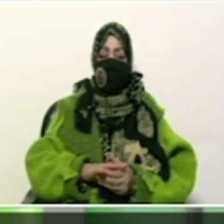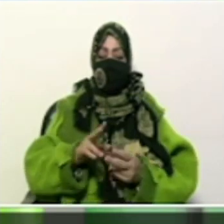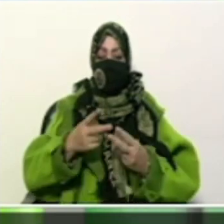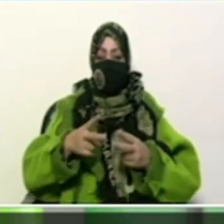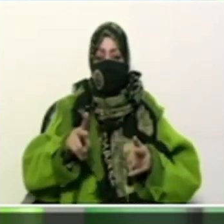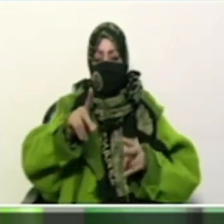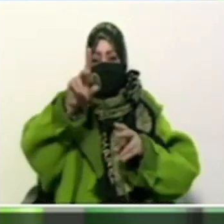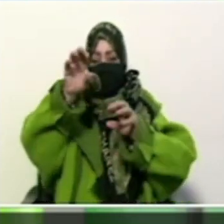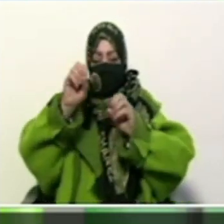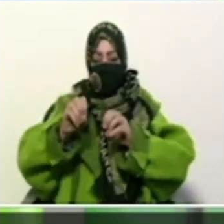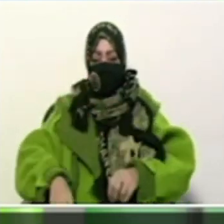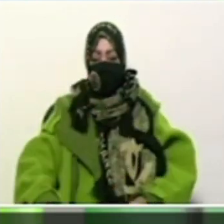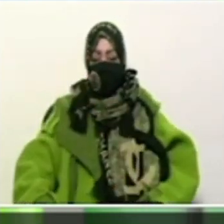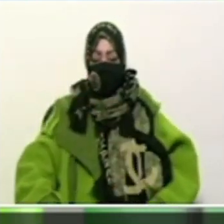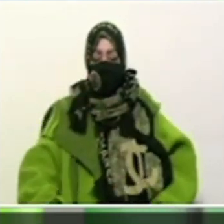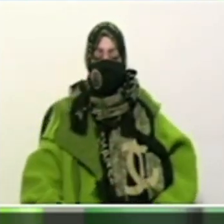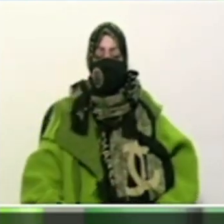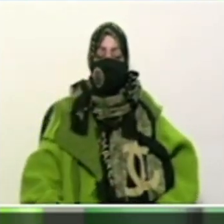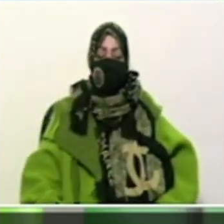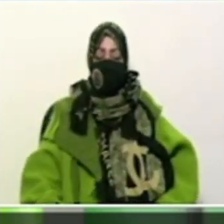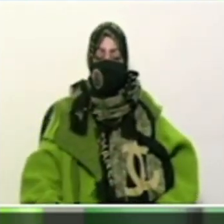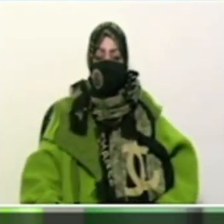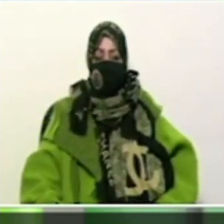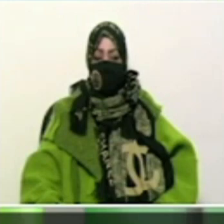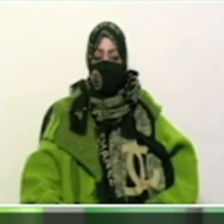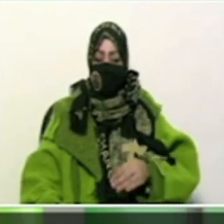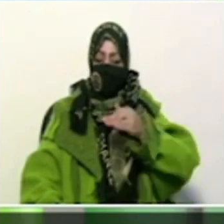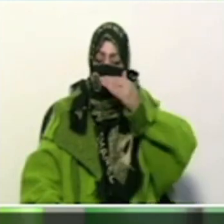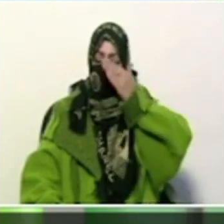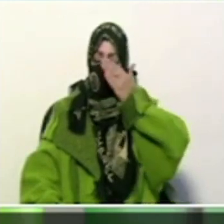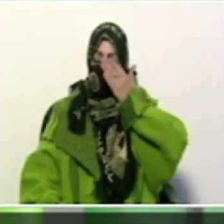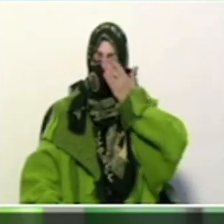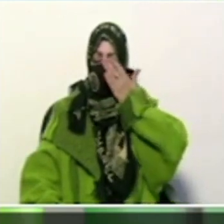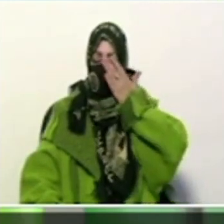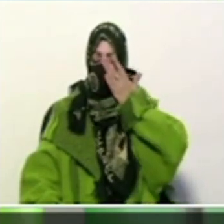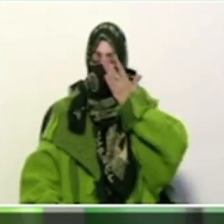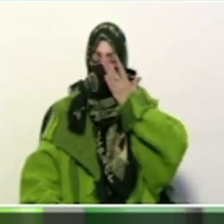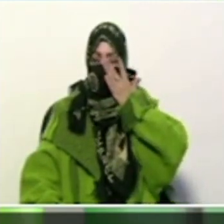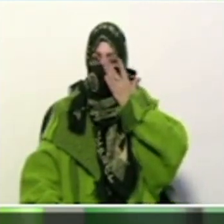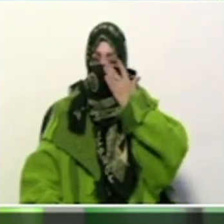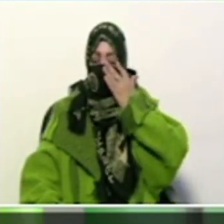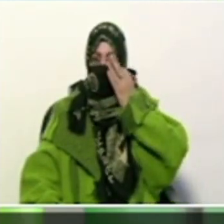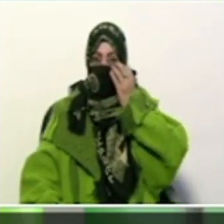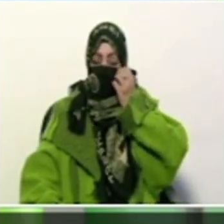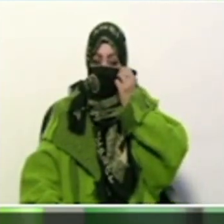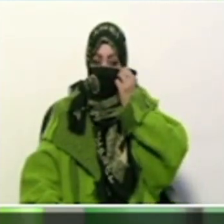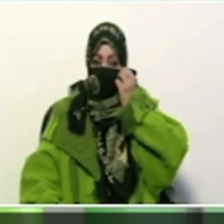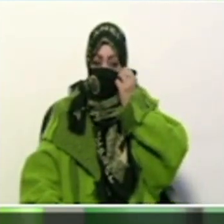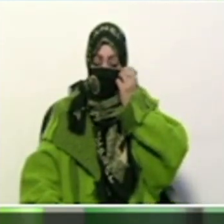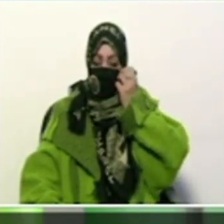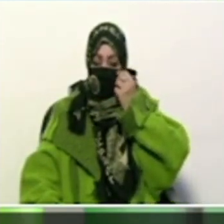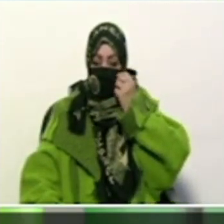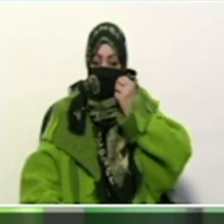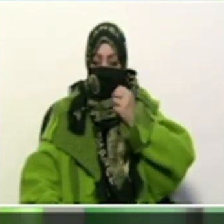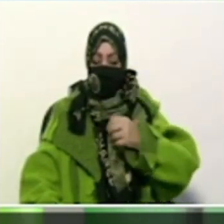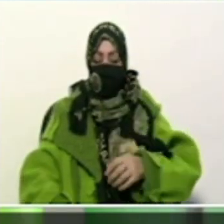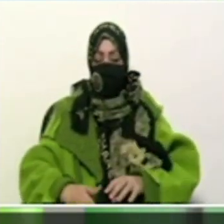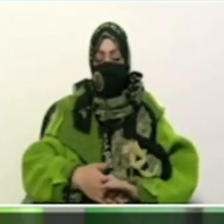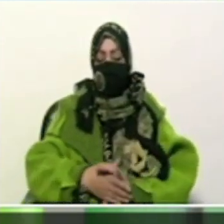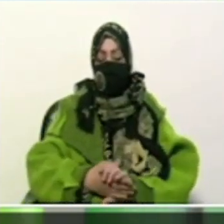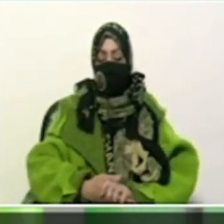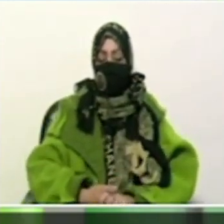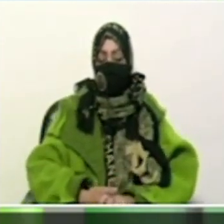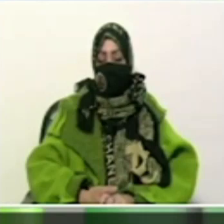معنا الاخت. خير يا باشا، مبسوط. اهلا وسهلا بك، تفضلي. انا حارس، الله ربي يطول في عمرك، بارك الله فيك، ربي